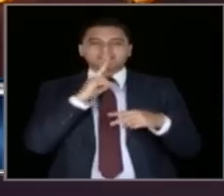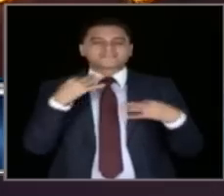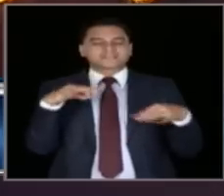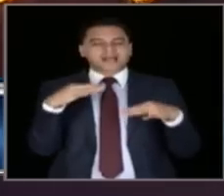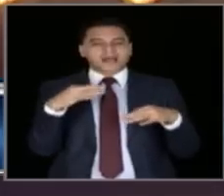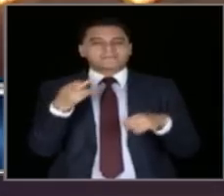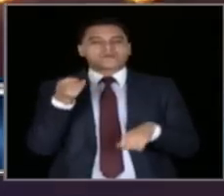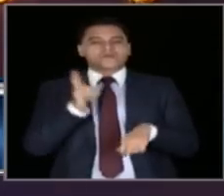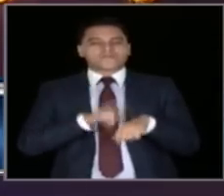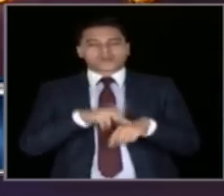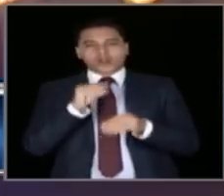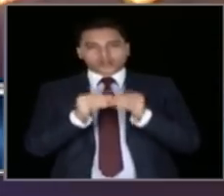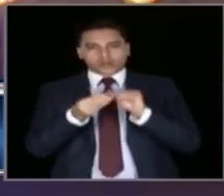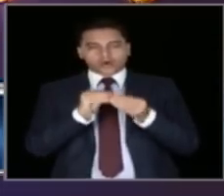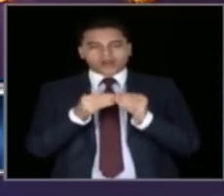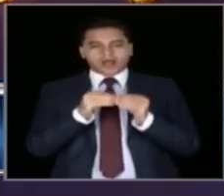ولونها فيروزي،